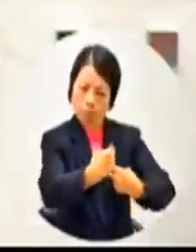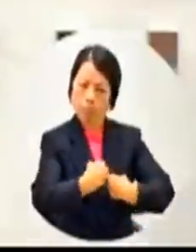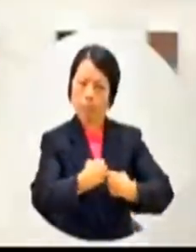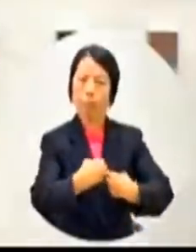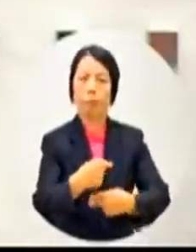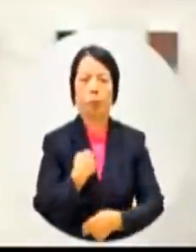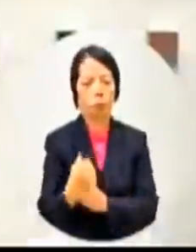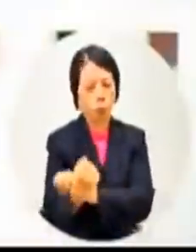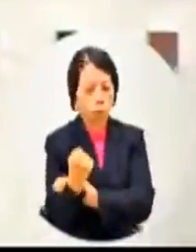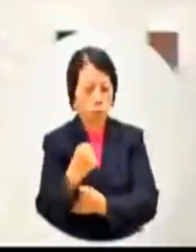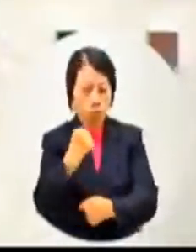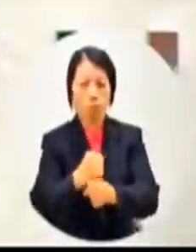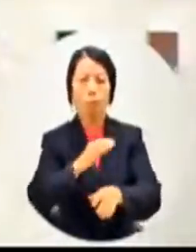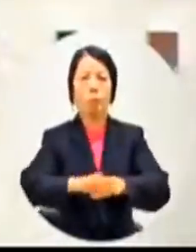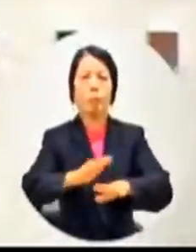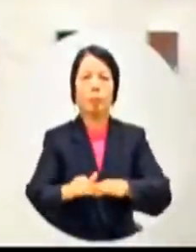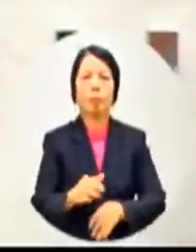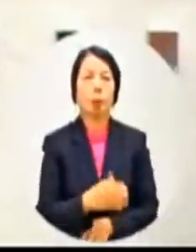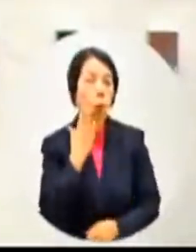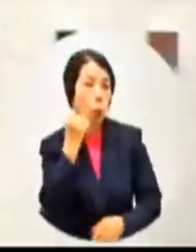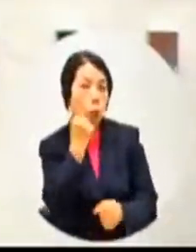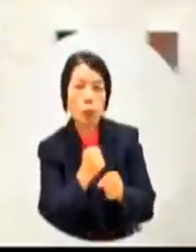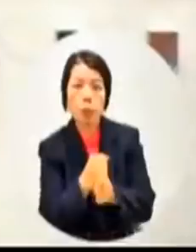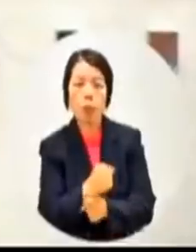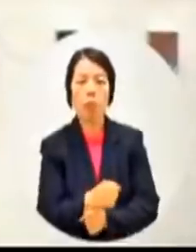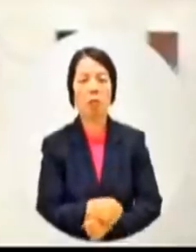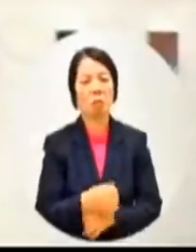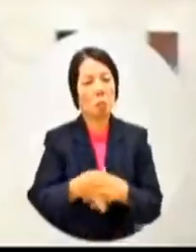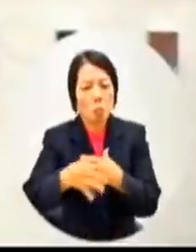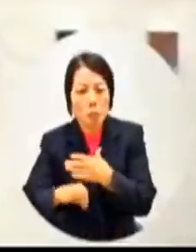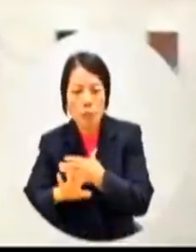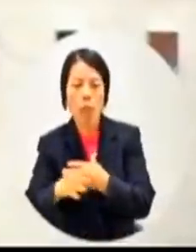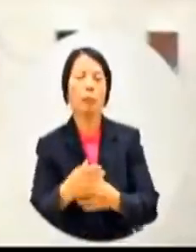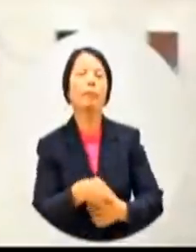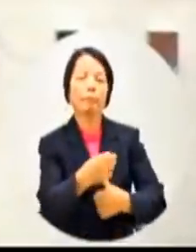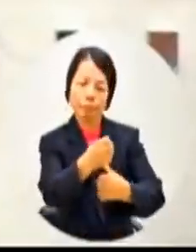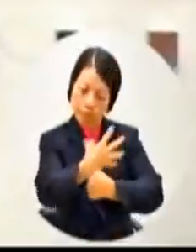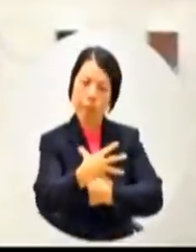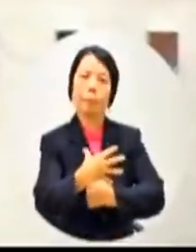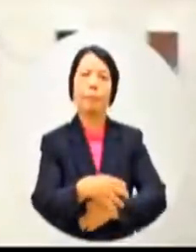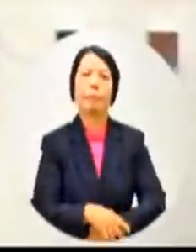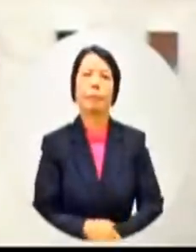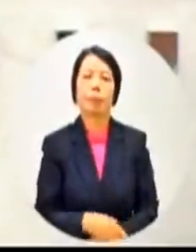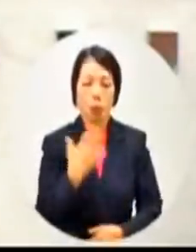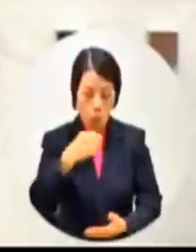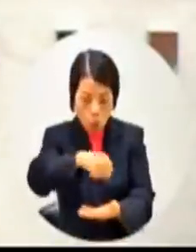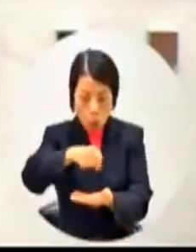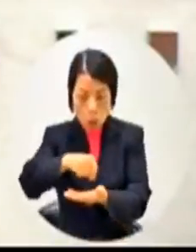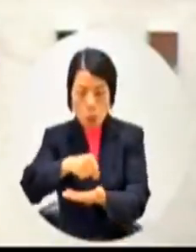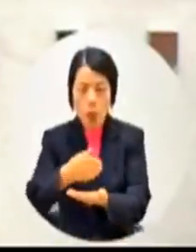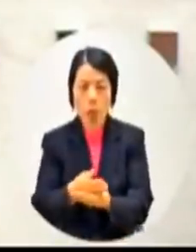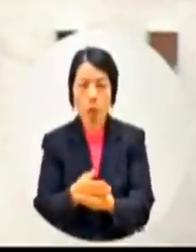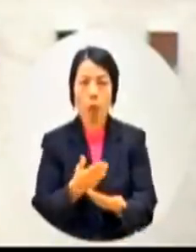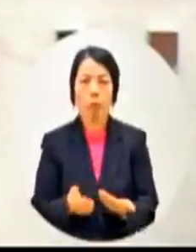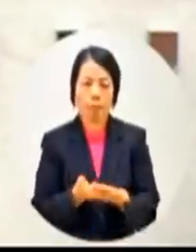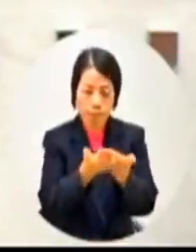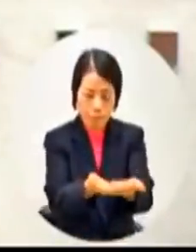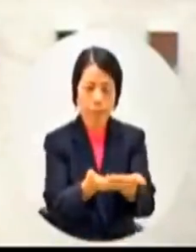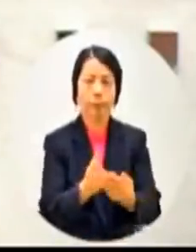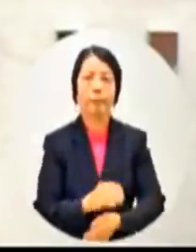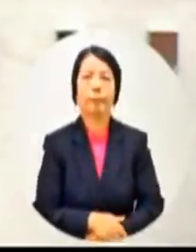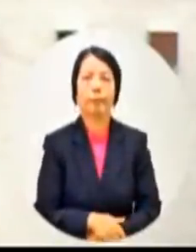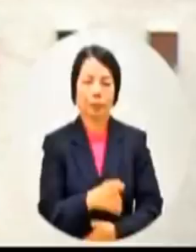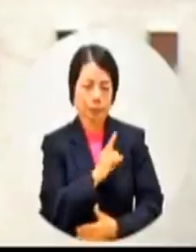得不好多多鞭策我们。至于其他的书面资料，我想就请大家自行来参阅。那这是一